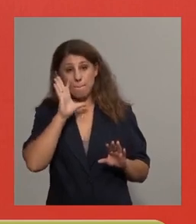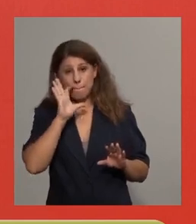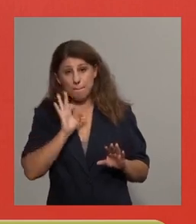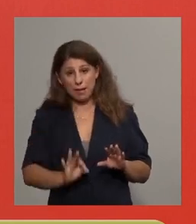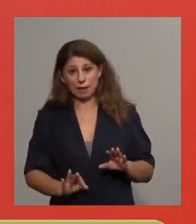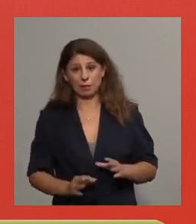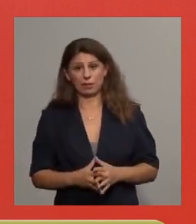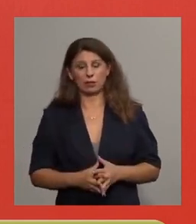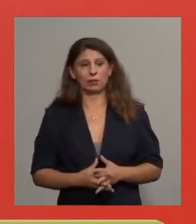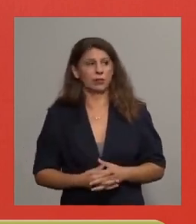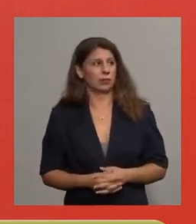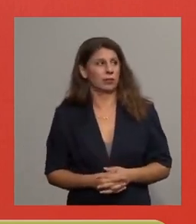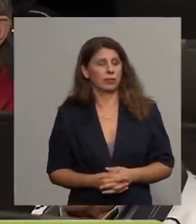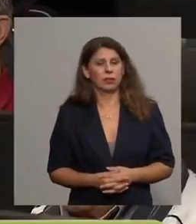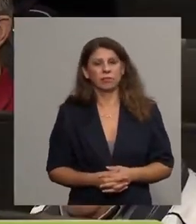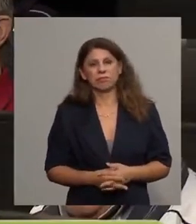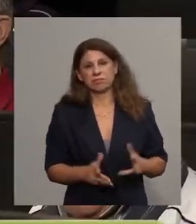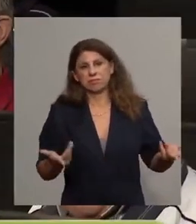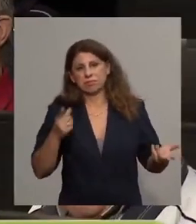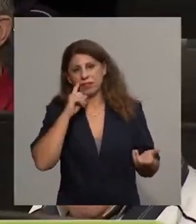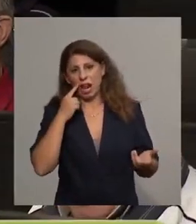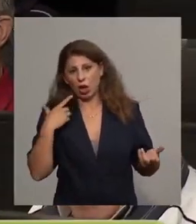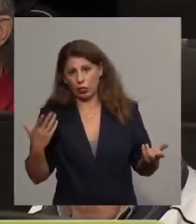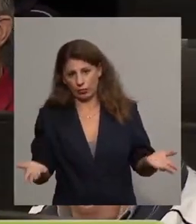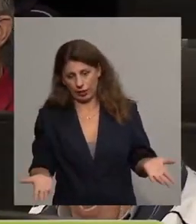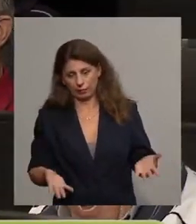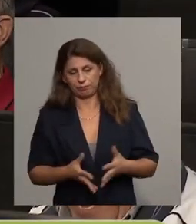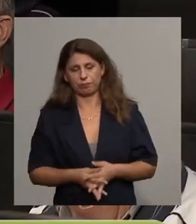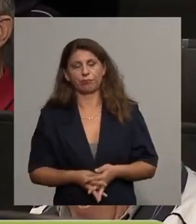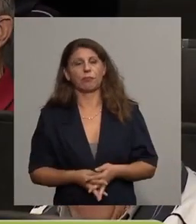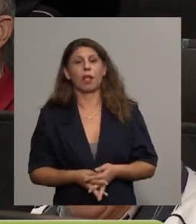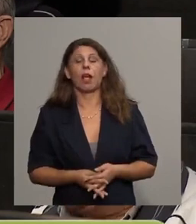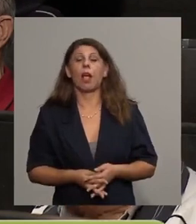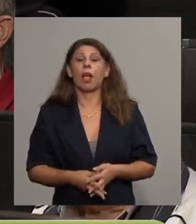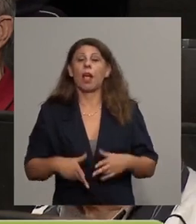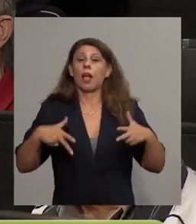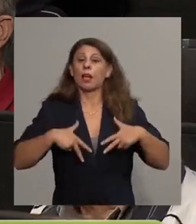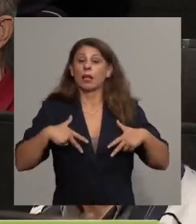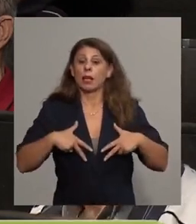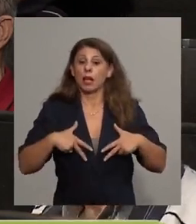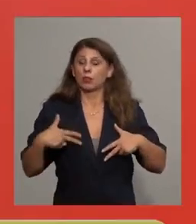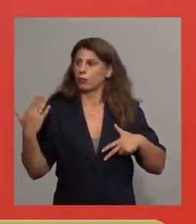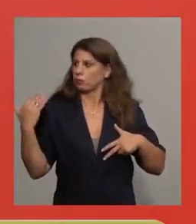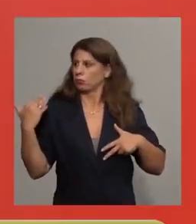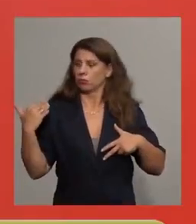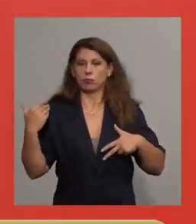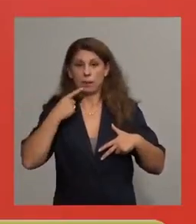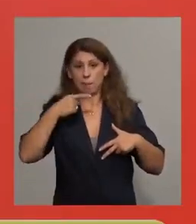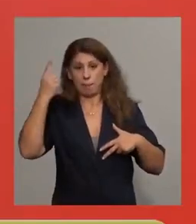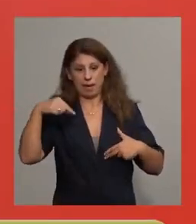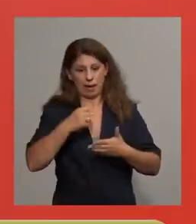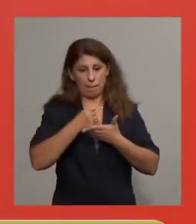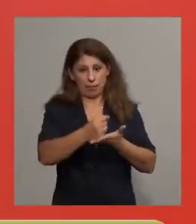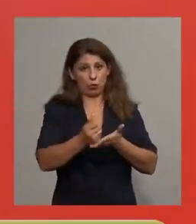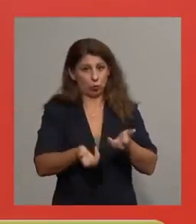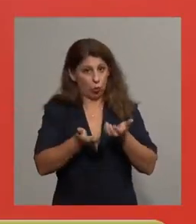πραγματική ηλαροτραγωδία. Το κράτος που μέχρι πέρσι επιδοτούσε το φυσικό